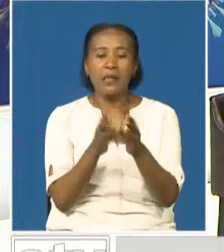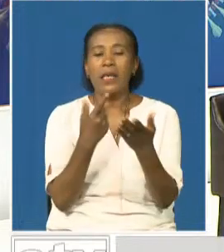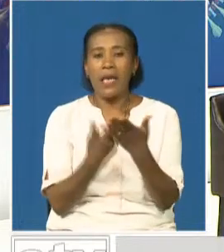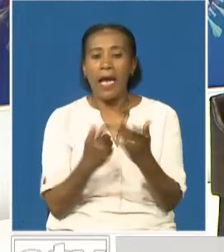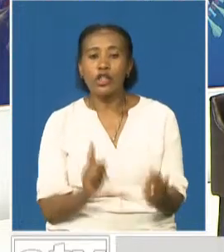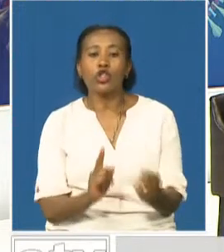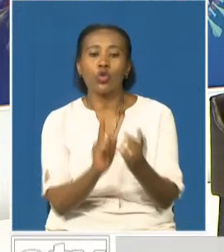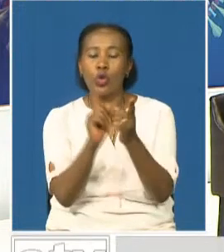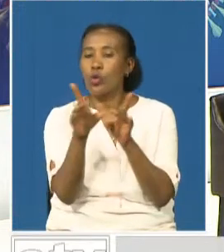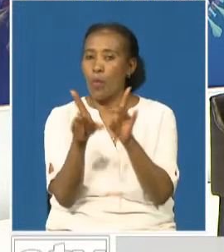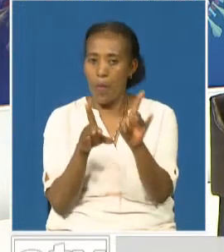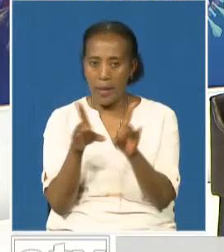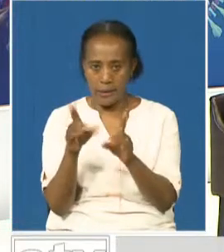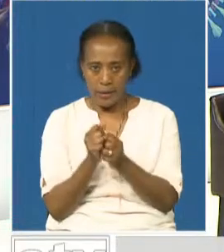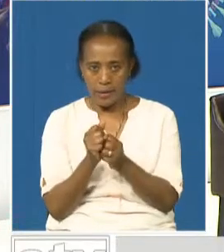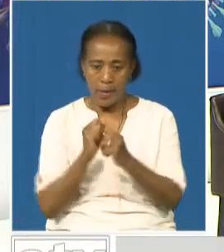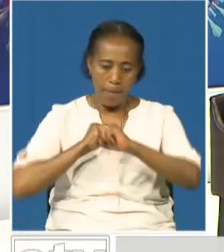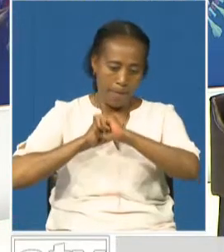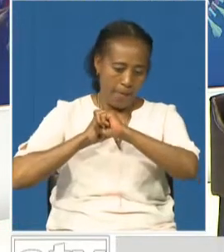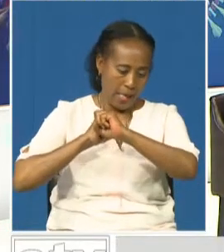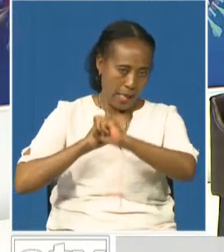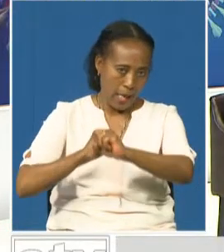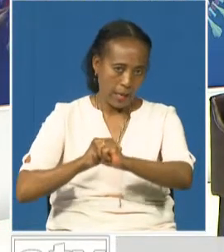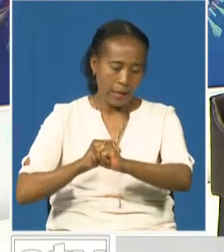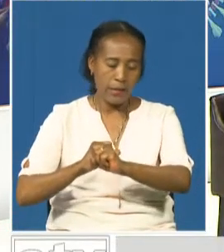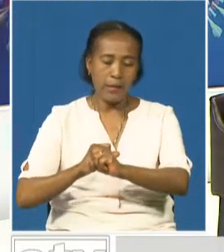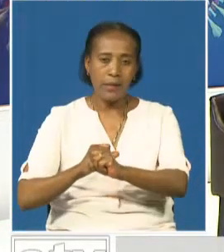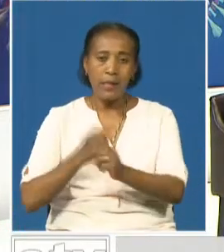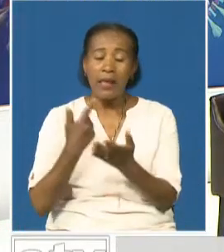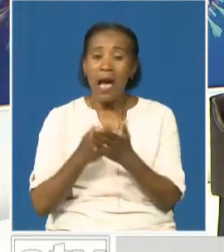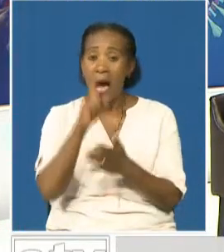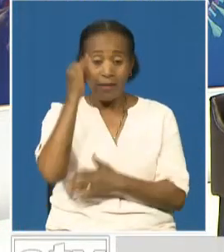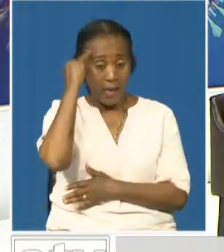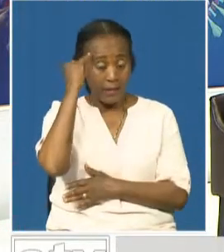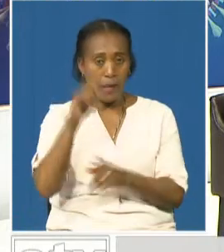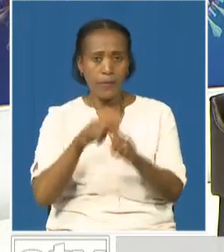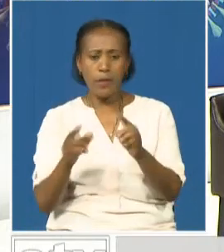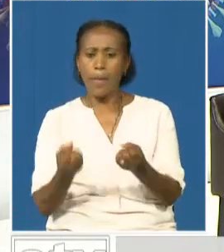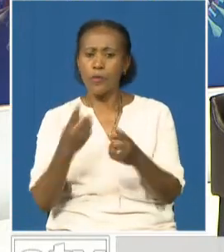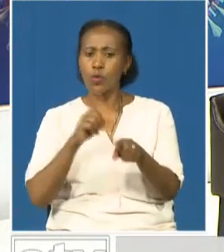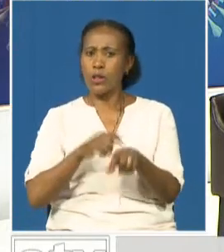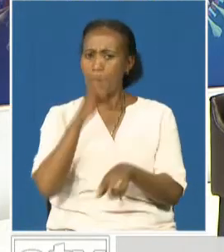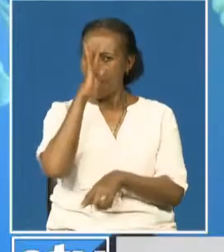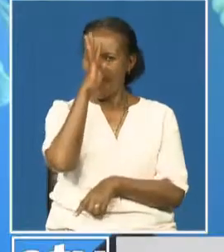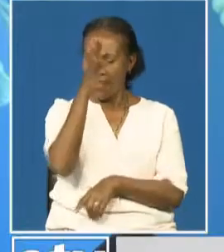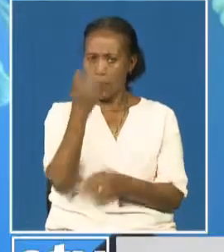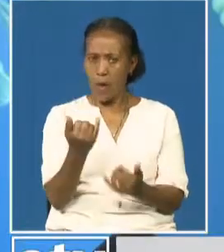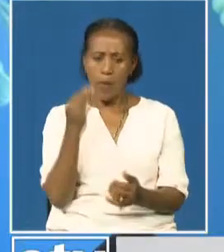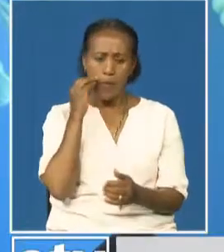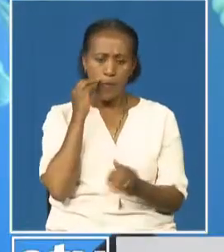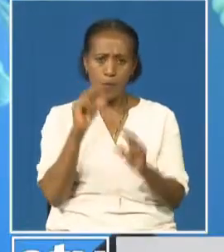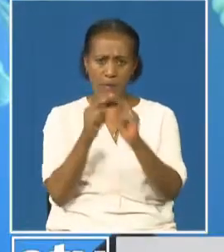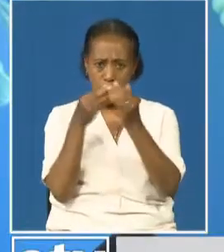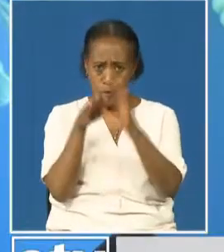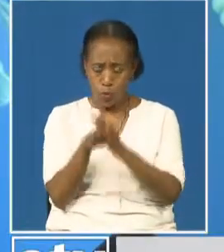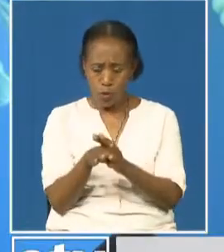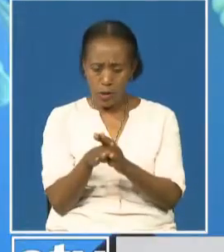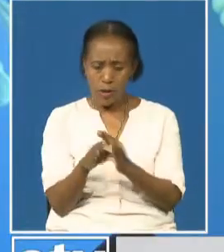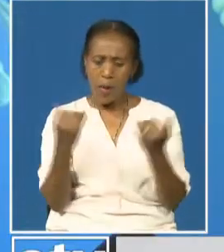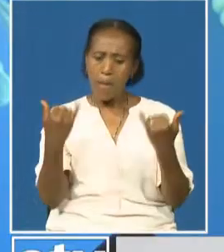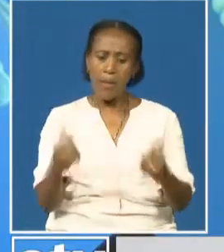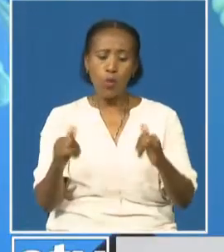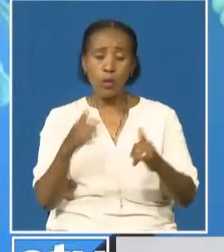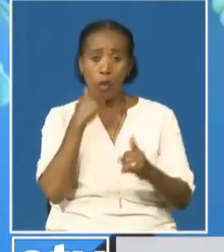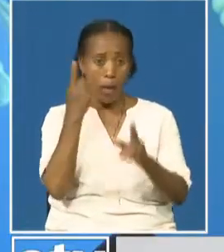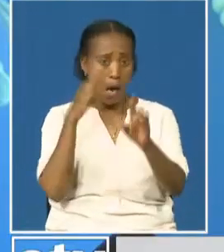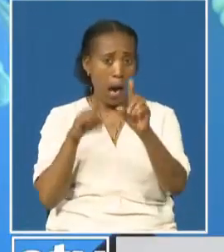መስተጋብሩን በማድረግ መከላከል ይቻላል። አንድ ሀሳብ ግን ብዙ ጊዜ የሚፈጠረው አሁን ቤተሰብ ውስጥ እንደውም በቀልድ በጨዋታ